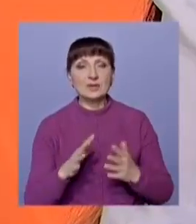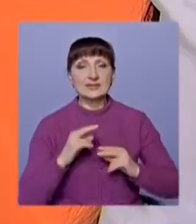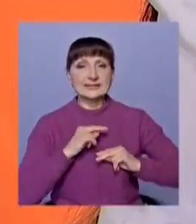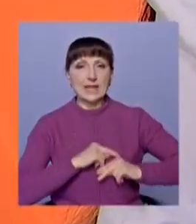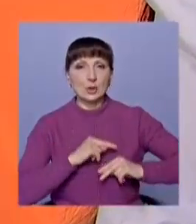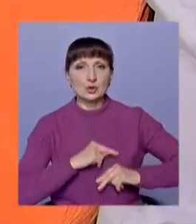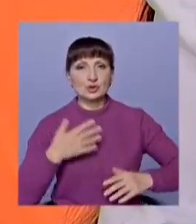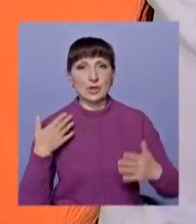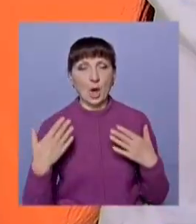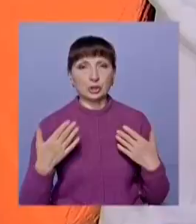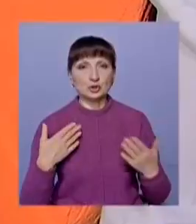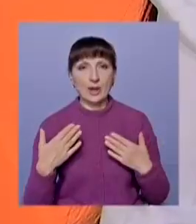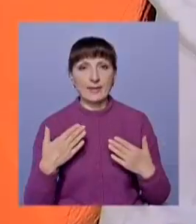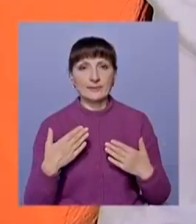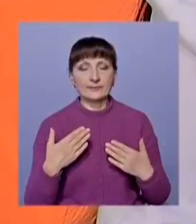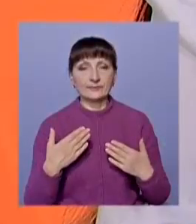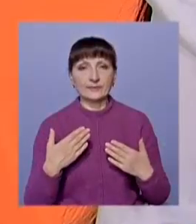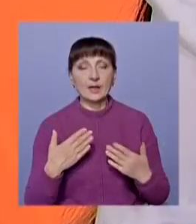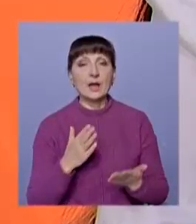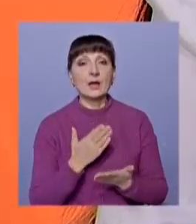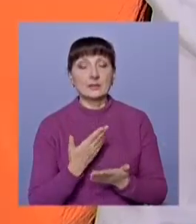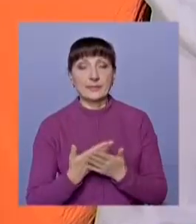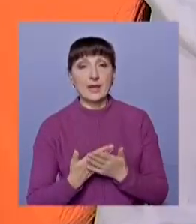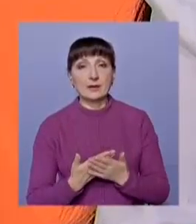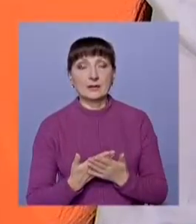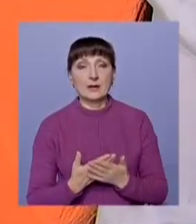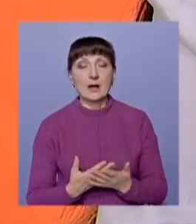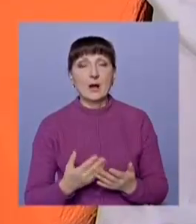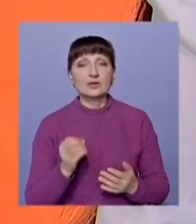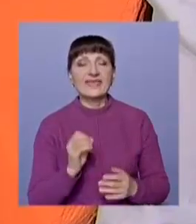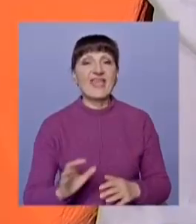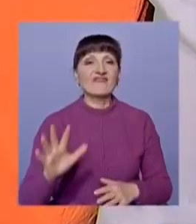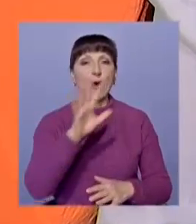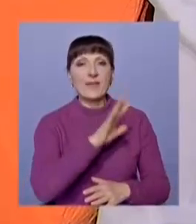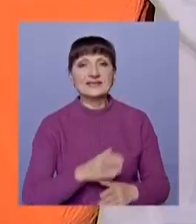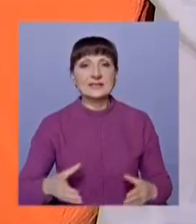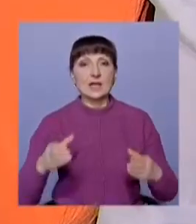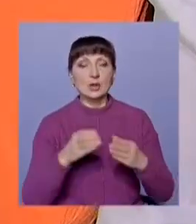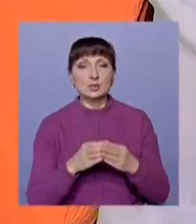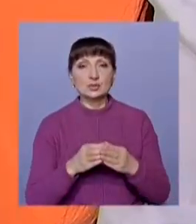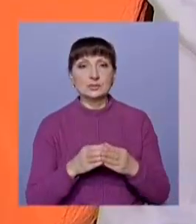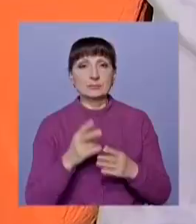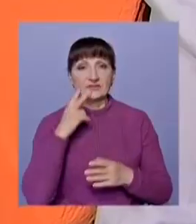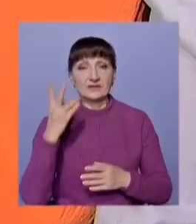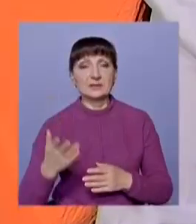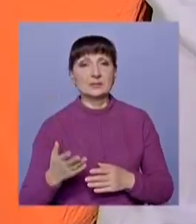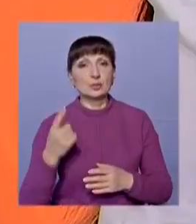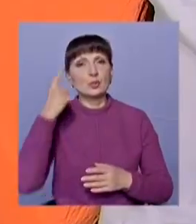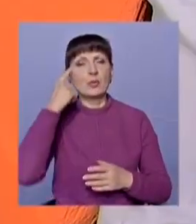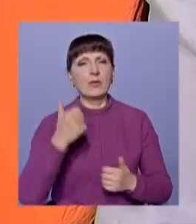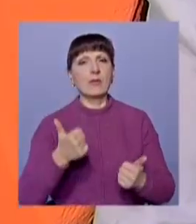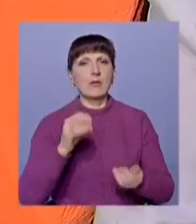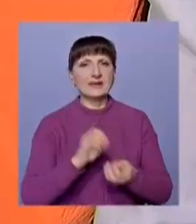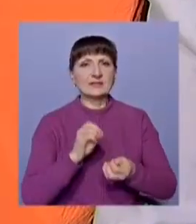союзнических отношений, да, то есть казавшийся там, монолитным Европейский союз, да, мы видим, что да, это